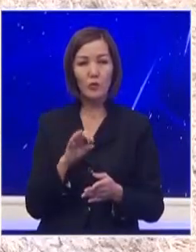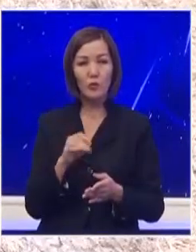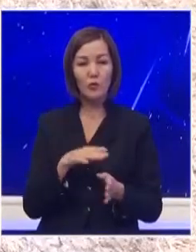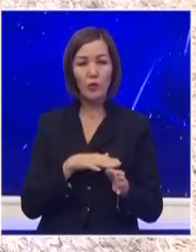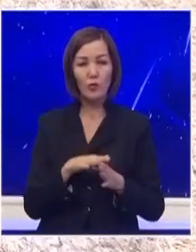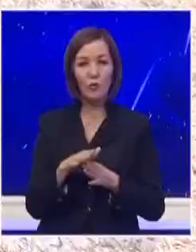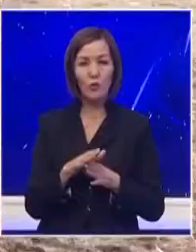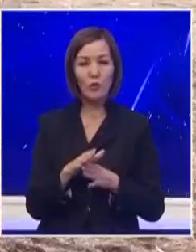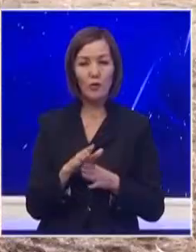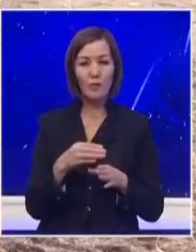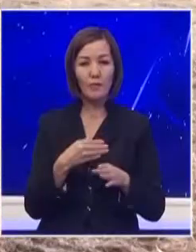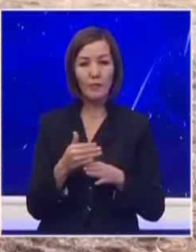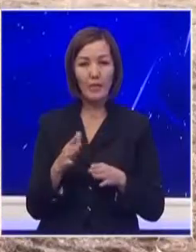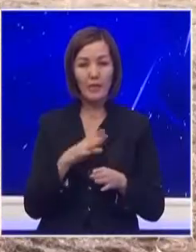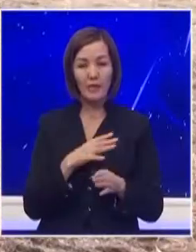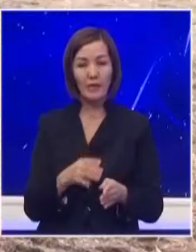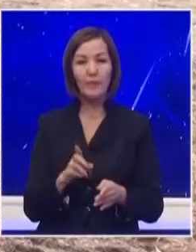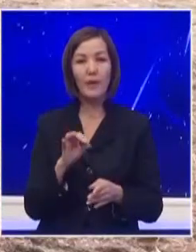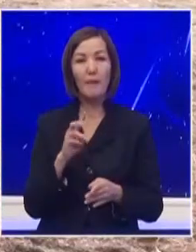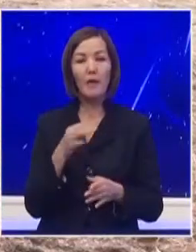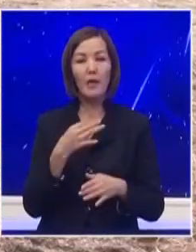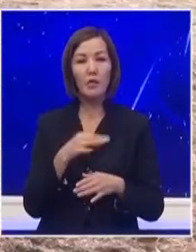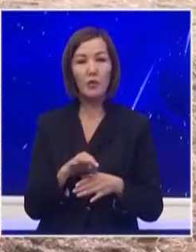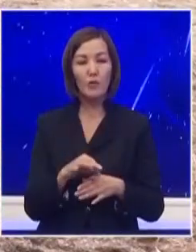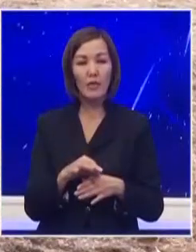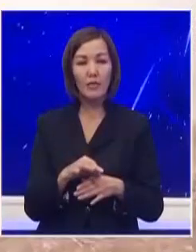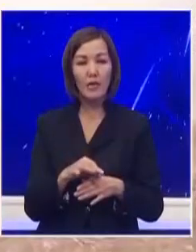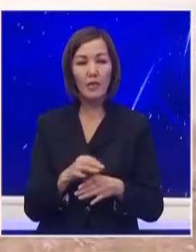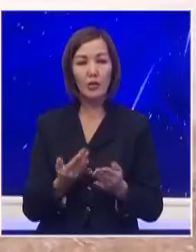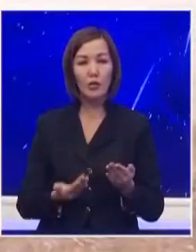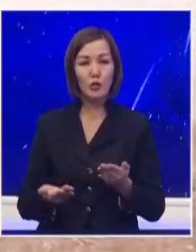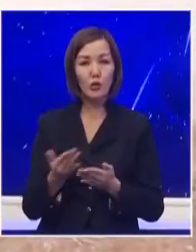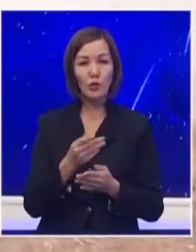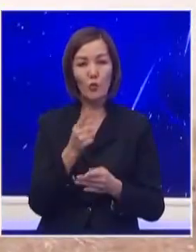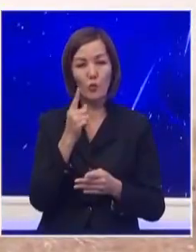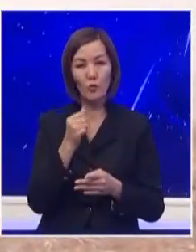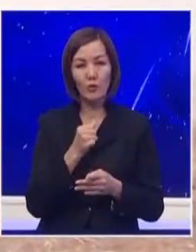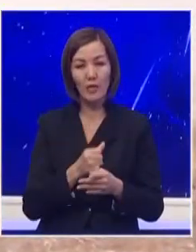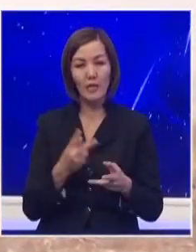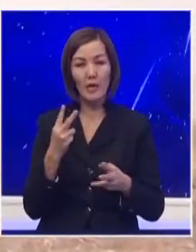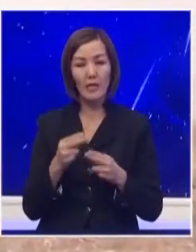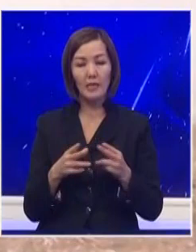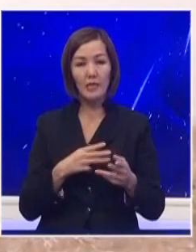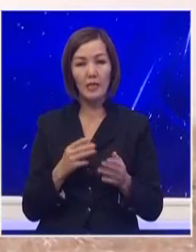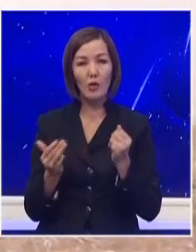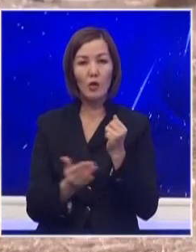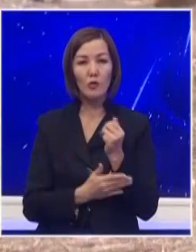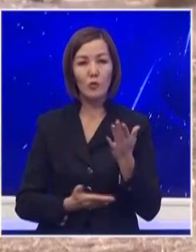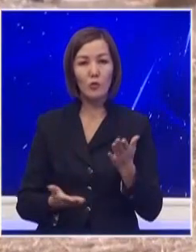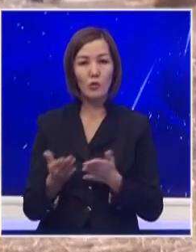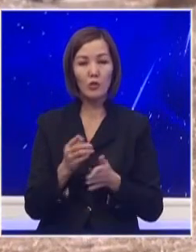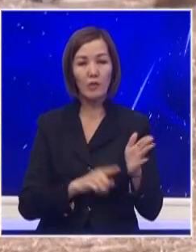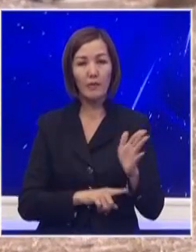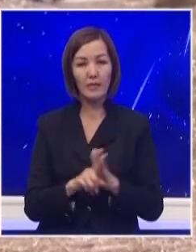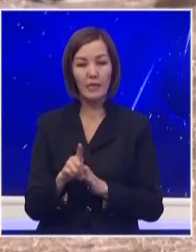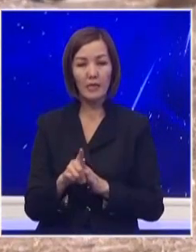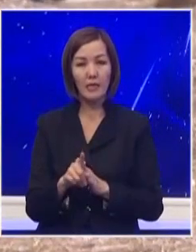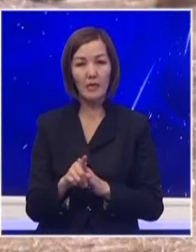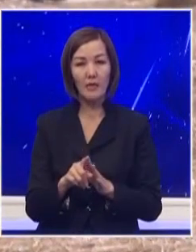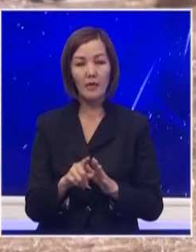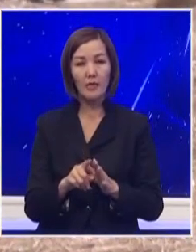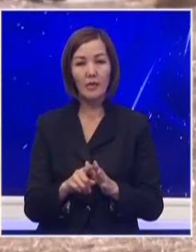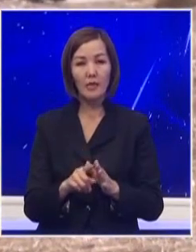Жинаймыз уақытысымен күзде мына орожайдың өзі соңы. Балқаш ауданында биыл 7000-ға жуық алқапқа ақмаржан